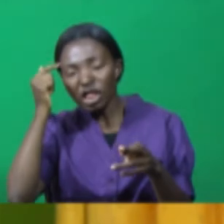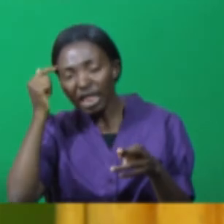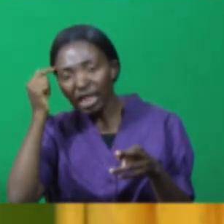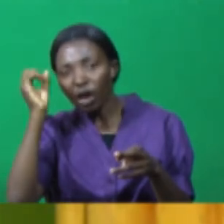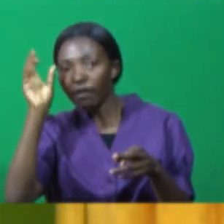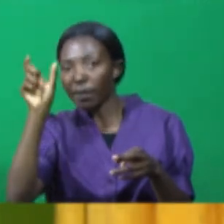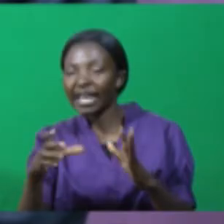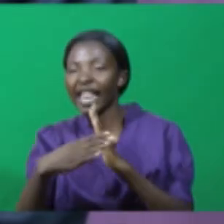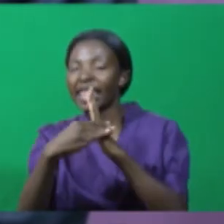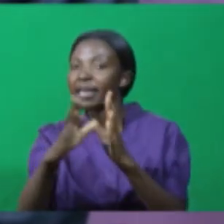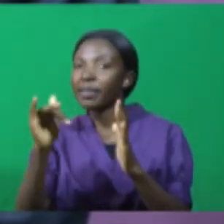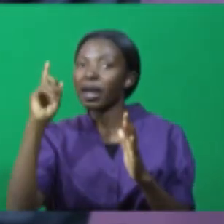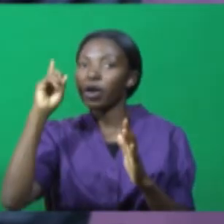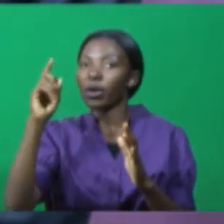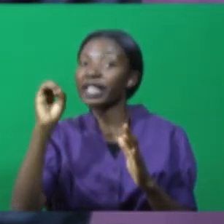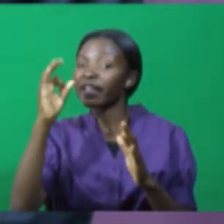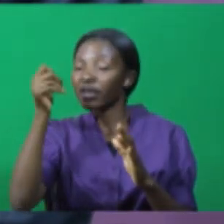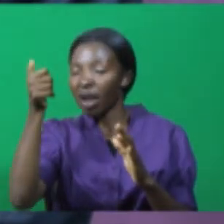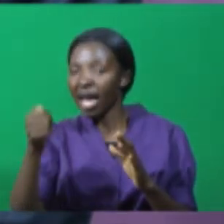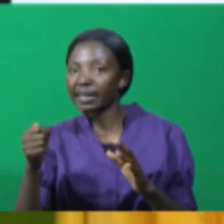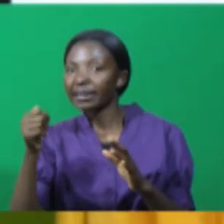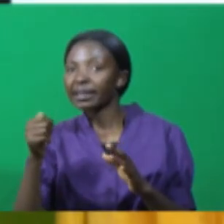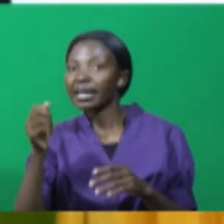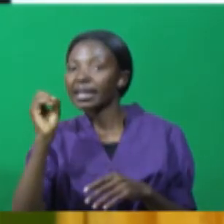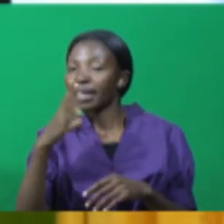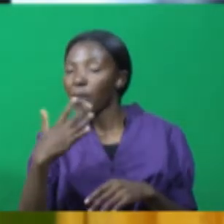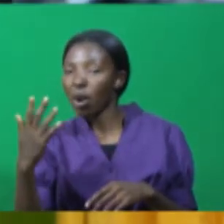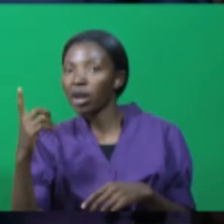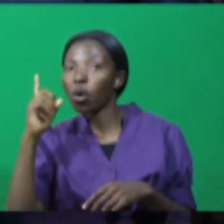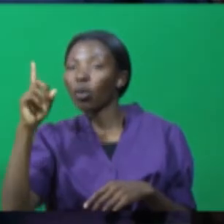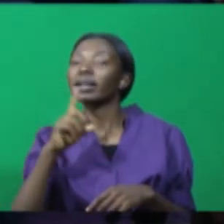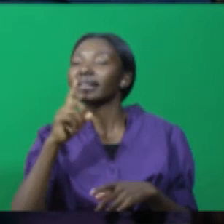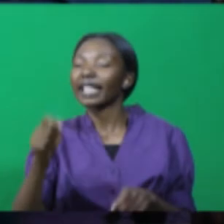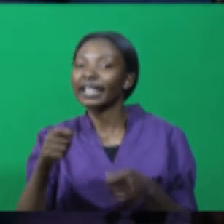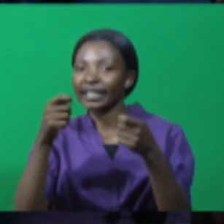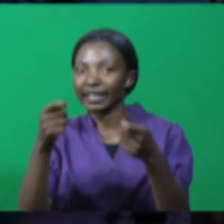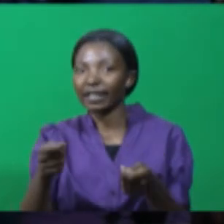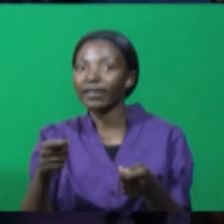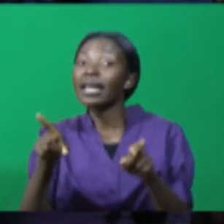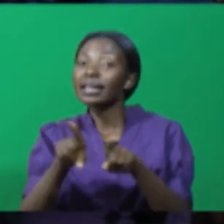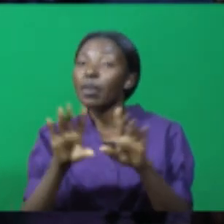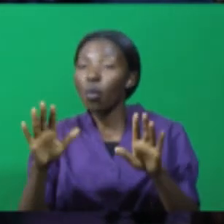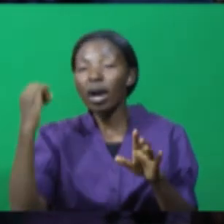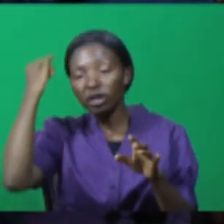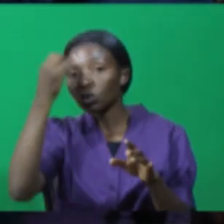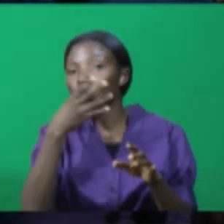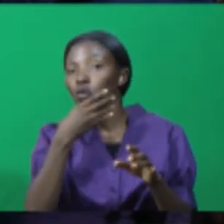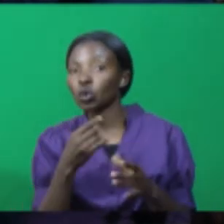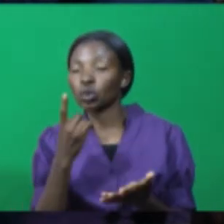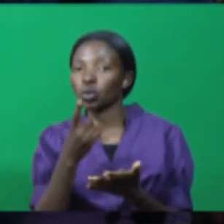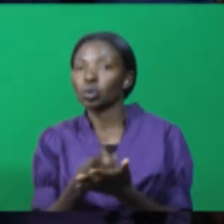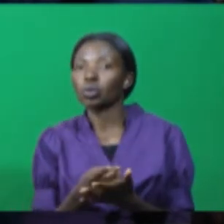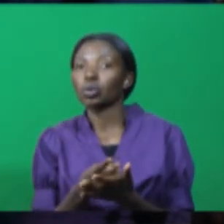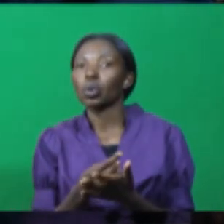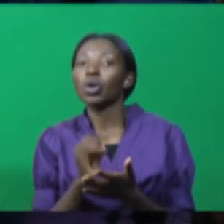naMwari. Saka ukakumbira munhu iwewe, Mwari anomuti mupe. Chiri asingaitirwa vanhu izvi zvakaitirwa vaIsrael. Even yanga